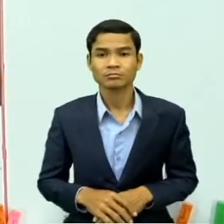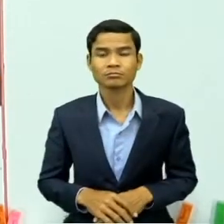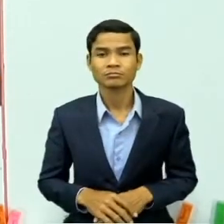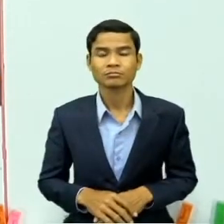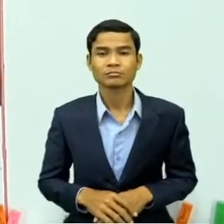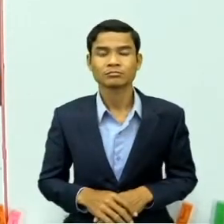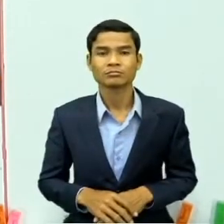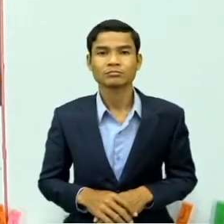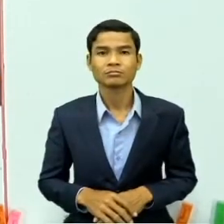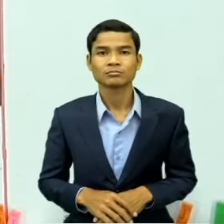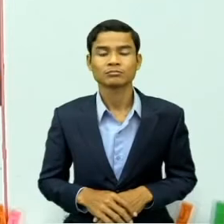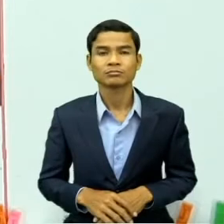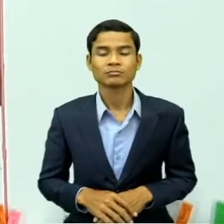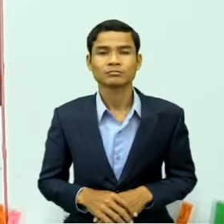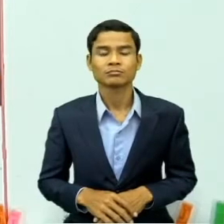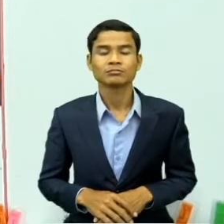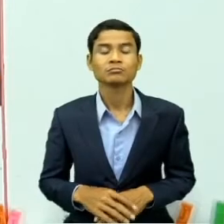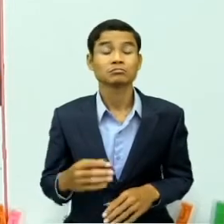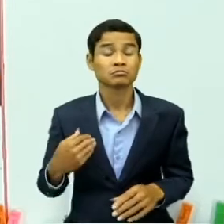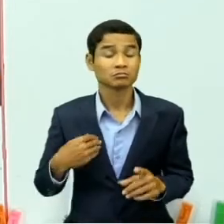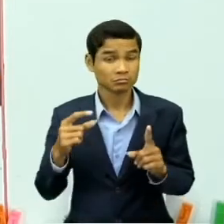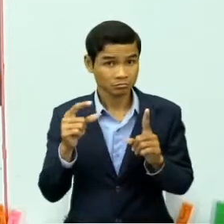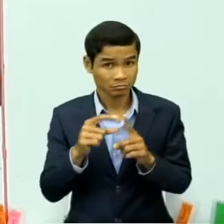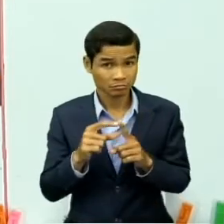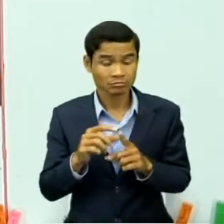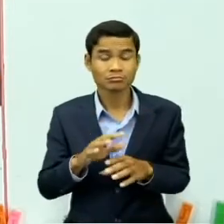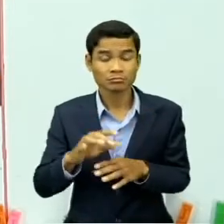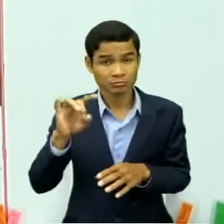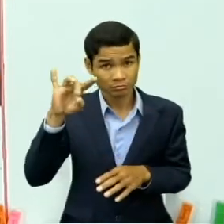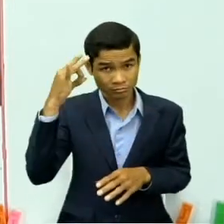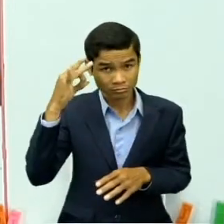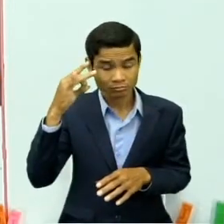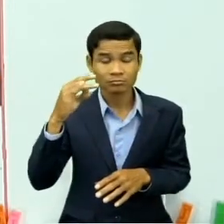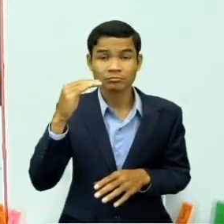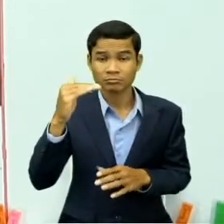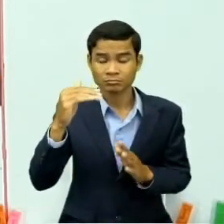chà là ba rồi ba này cứ miên pía bô sọc